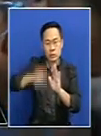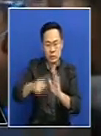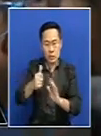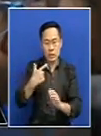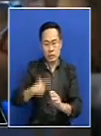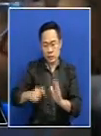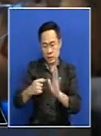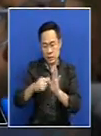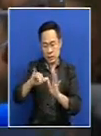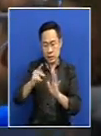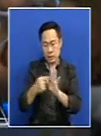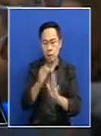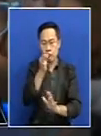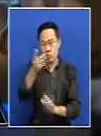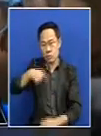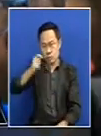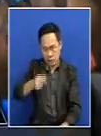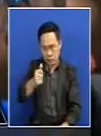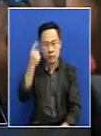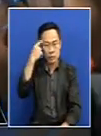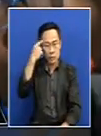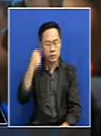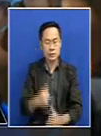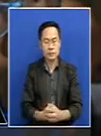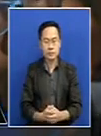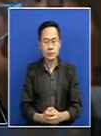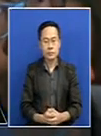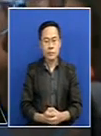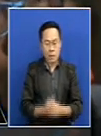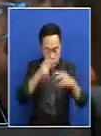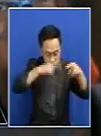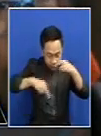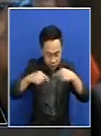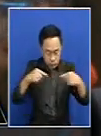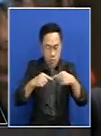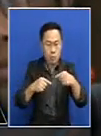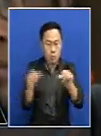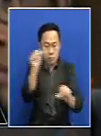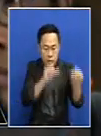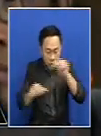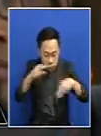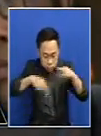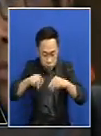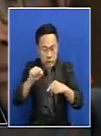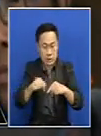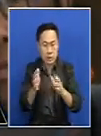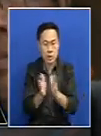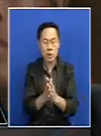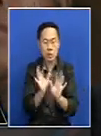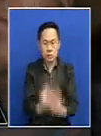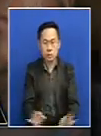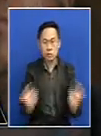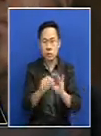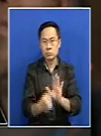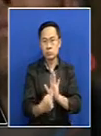พนักงานถึงชั้นศาลได้นะครับแล้วก็อยากจะเรียนว่าผลทางนิติวิทยาศาสตร์เนี่ยนะครับมีผลสำคั